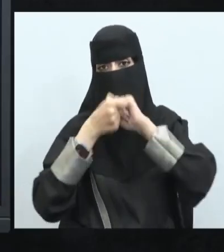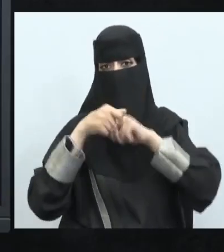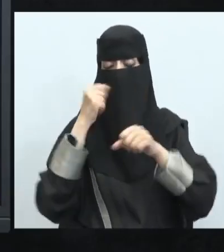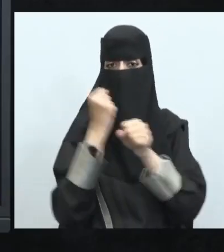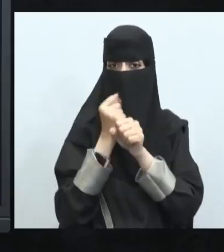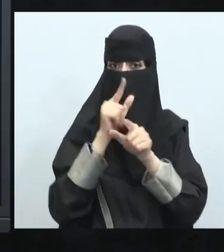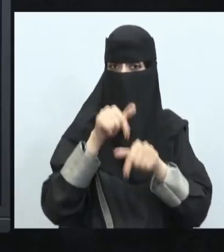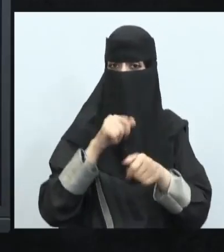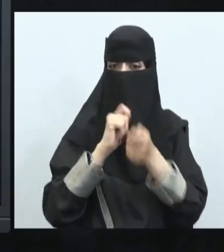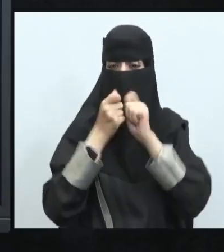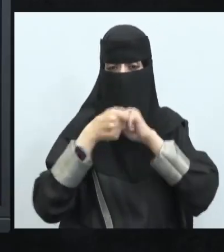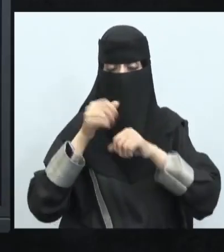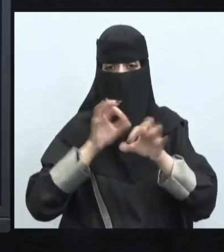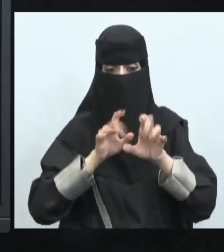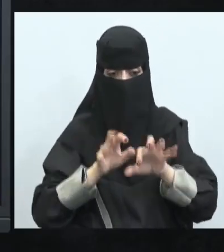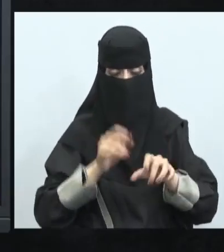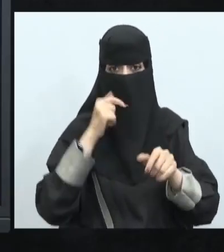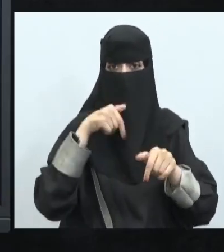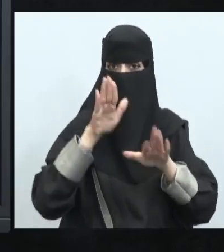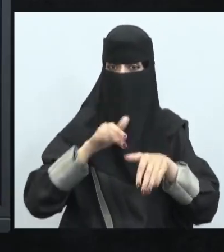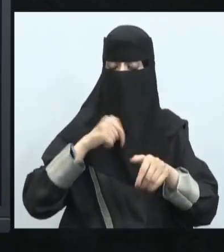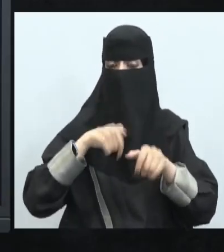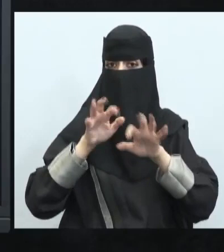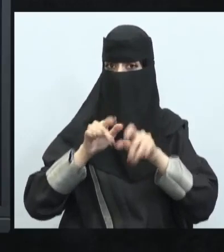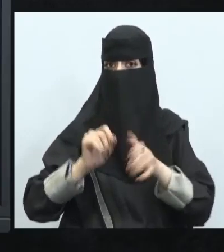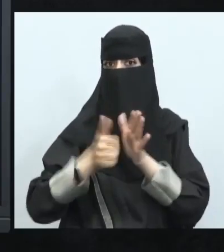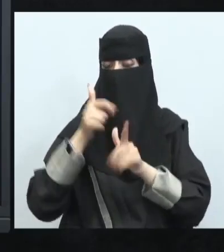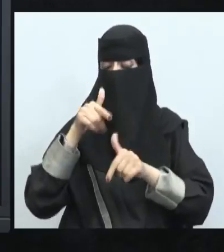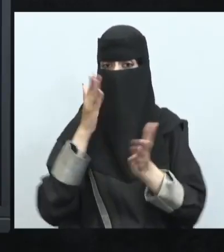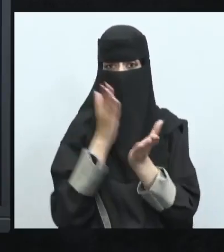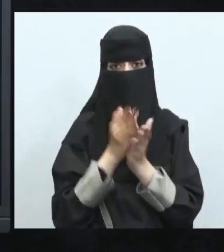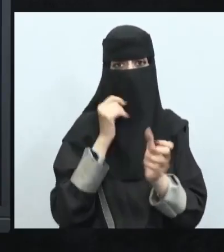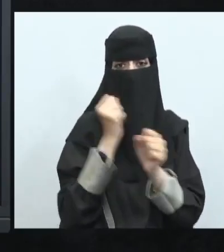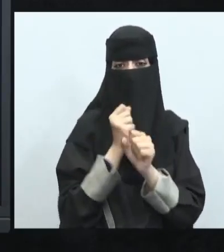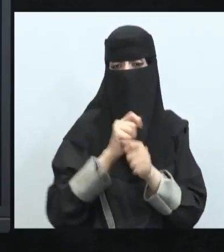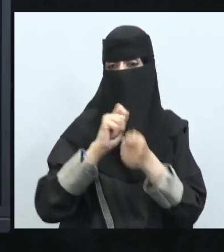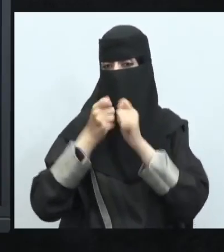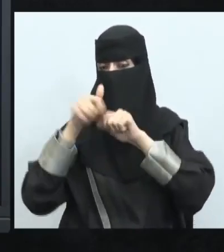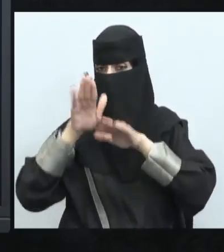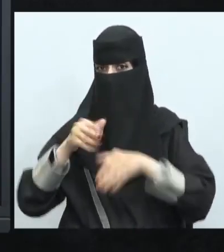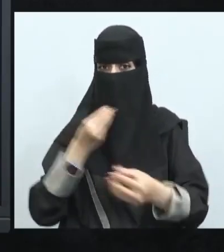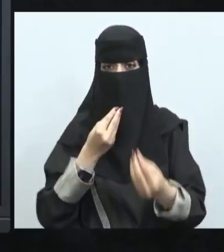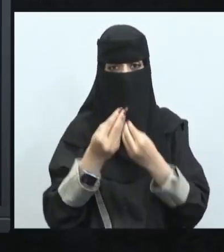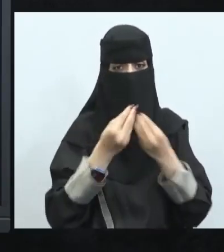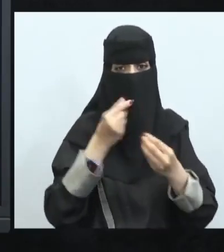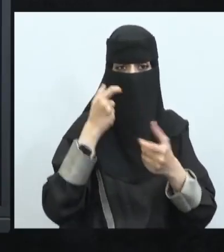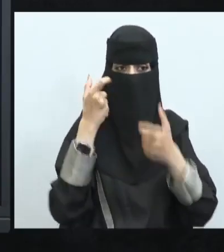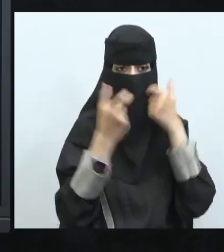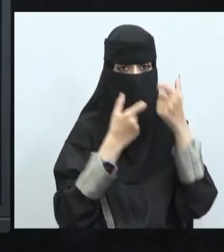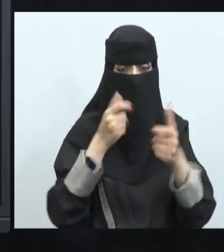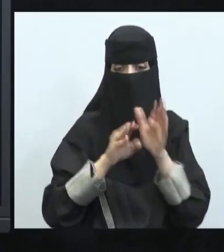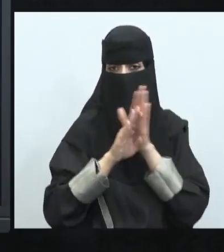العمل تغير التقنيات اصبح تقنيات جديده تغيرت طريقه العمل تغيرت ايضا تعامل ونظريات